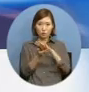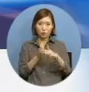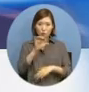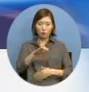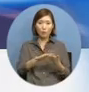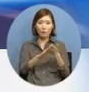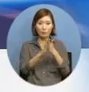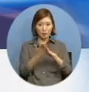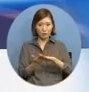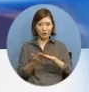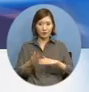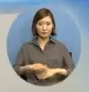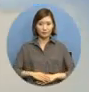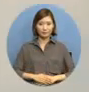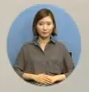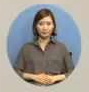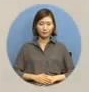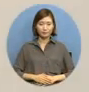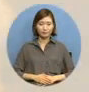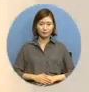현장에 다녀왔습니다.